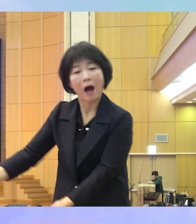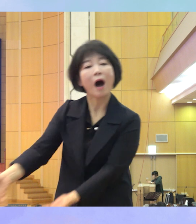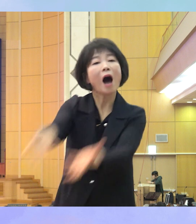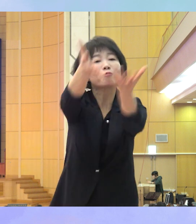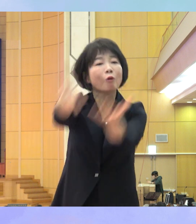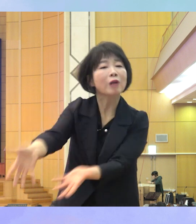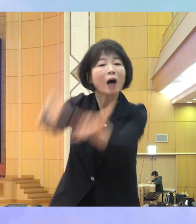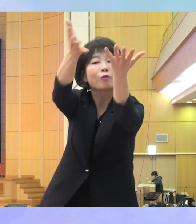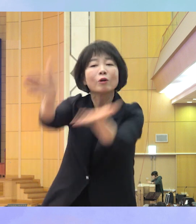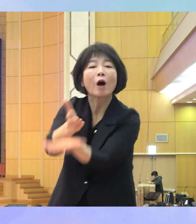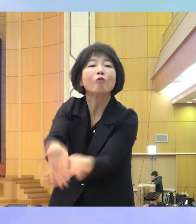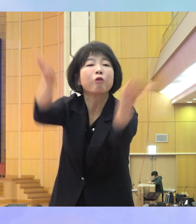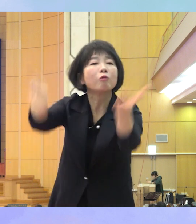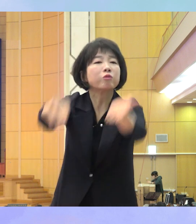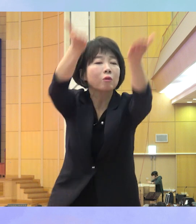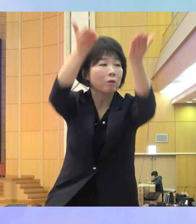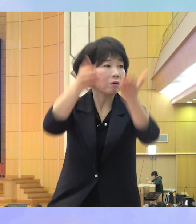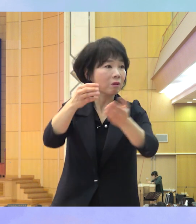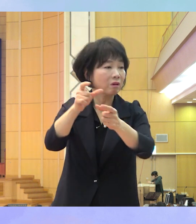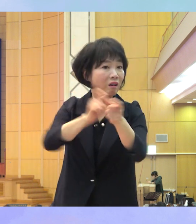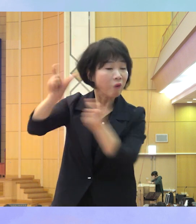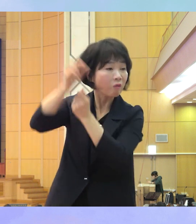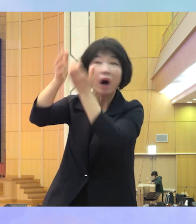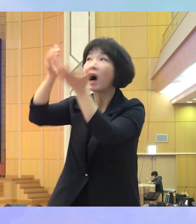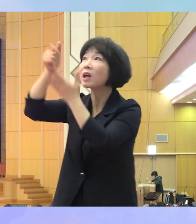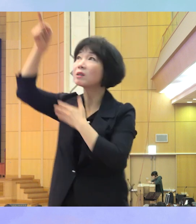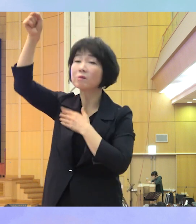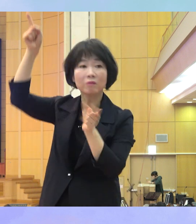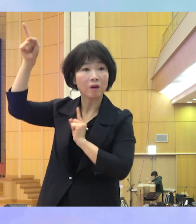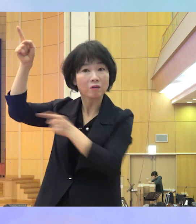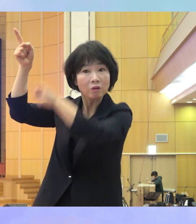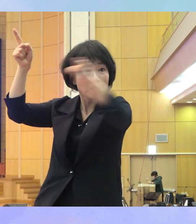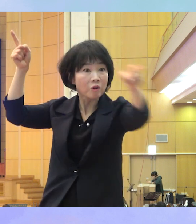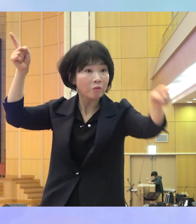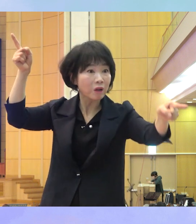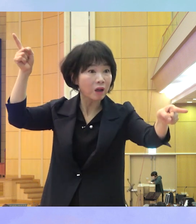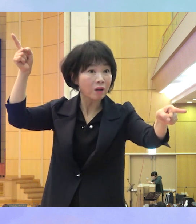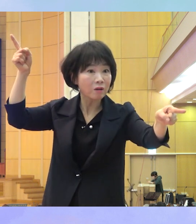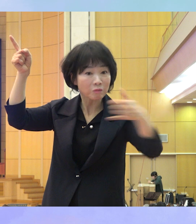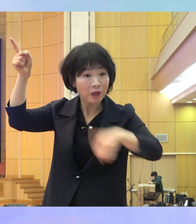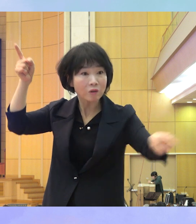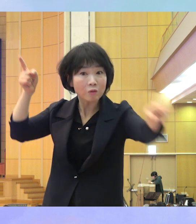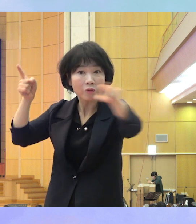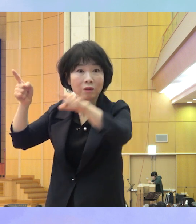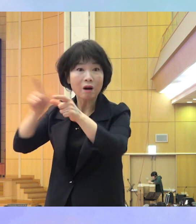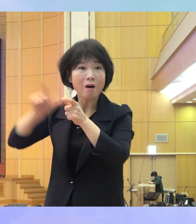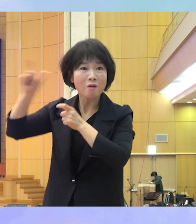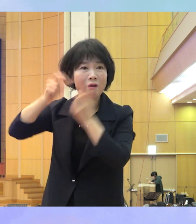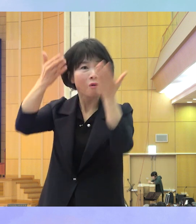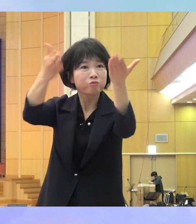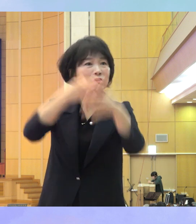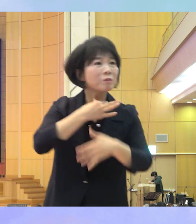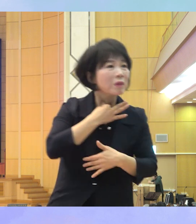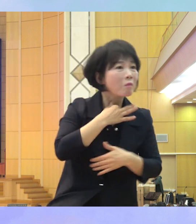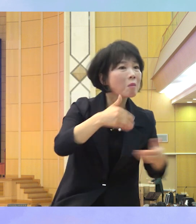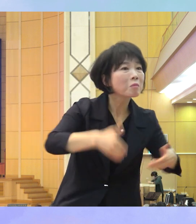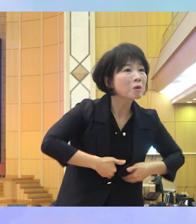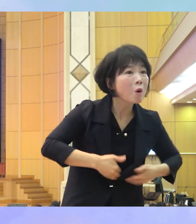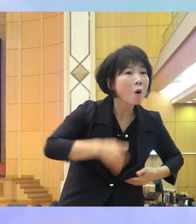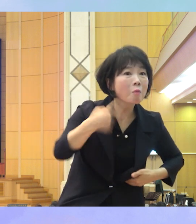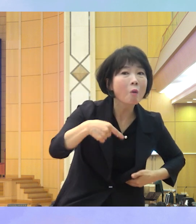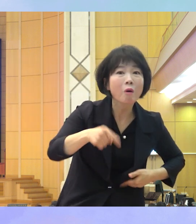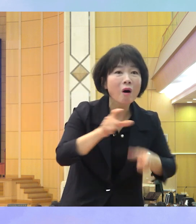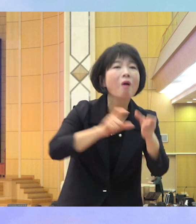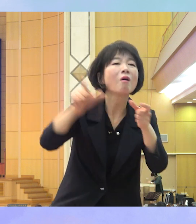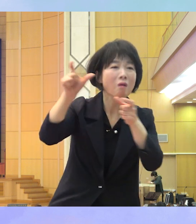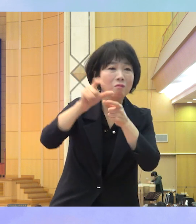그런데 하나님께서 늘 영적으로 우리 하나님의 자녀들에게 그저